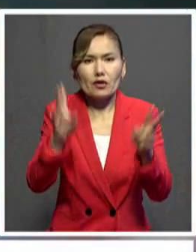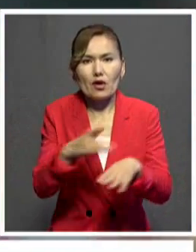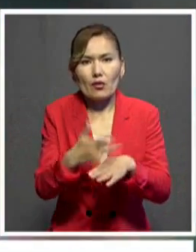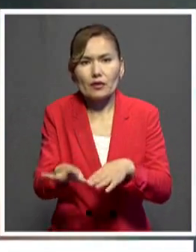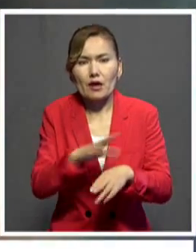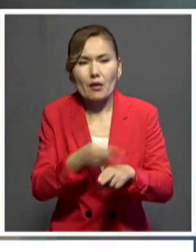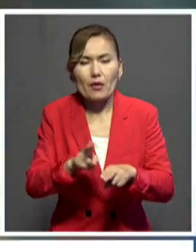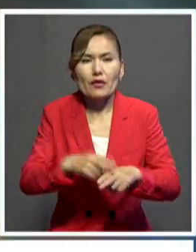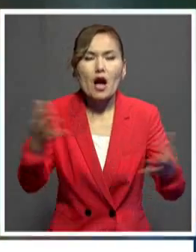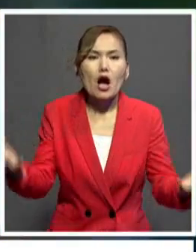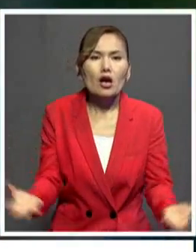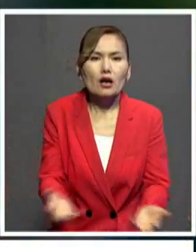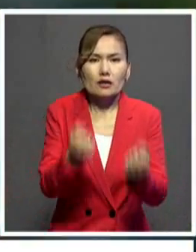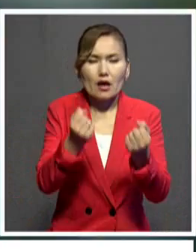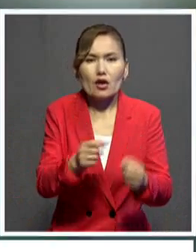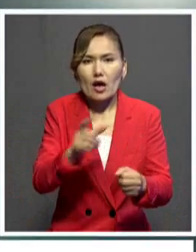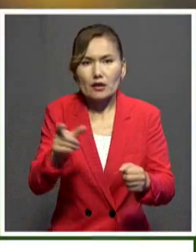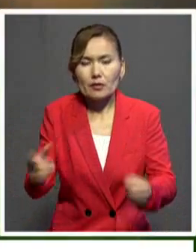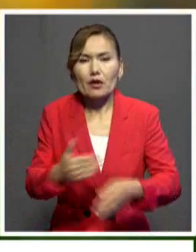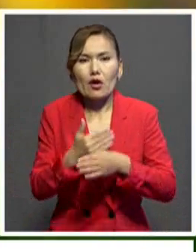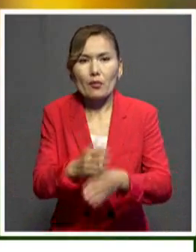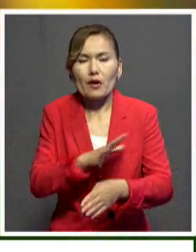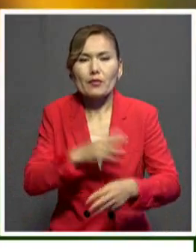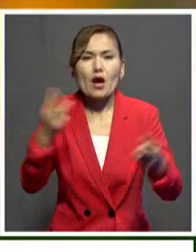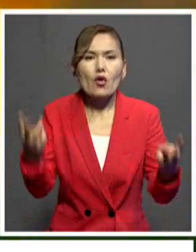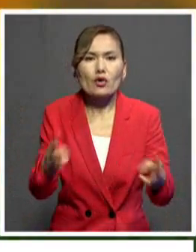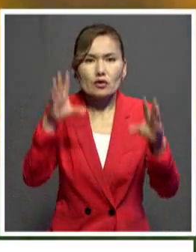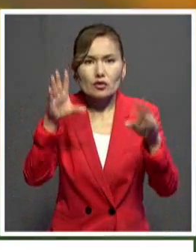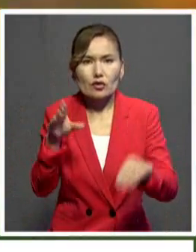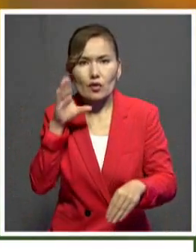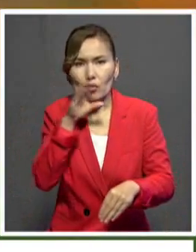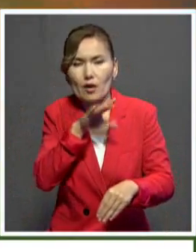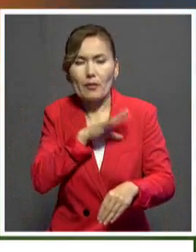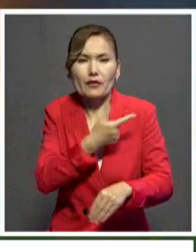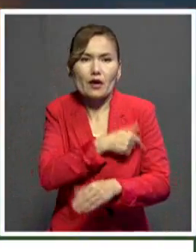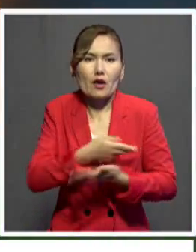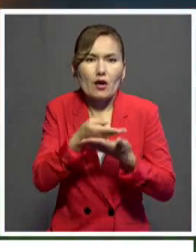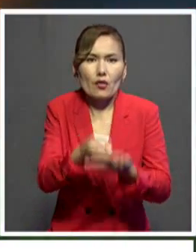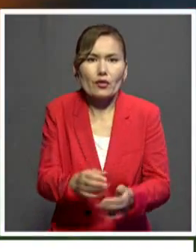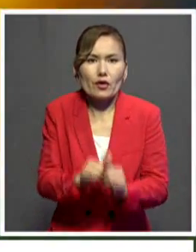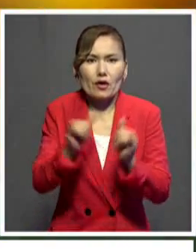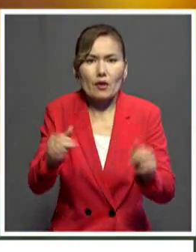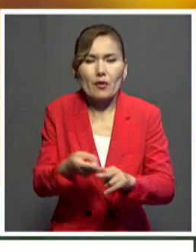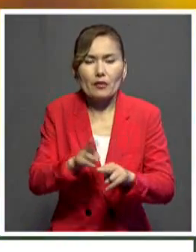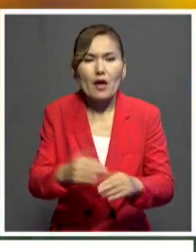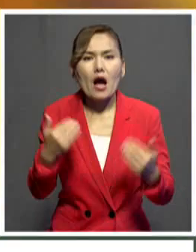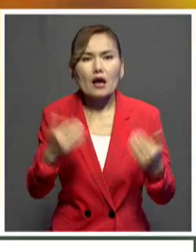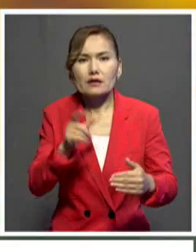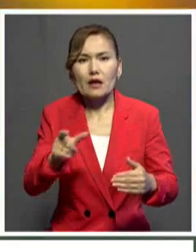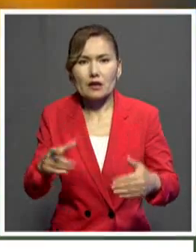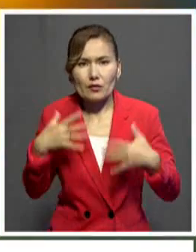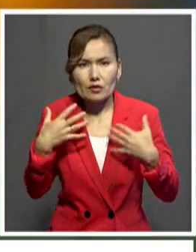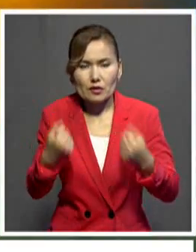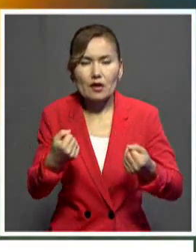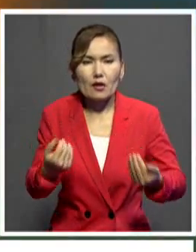қарағанда құтқарушылар өртті сөндірді. Ал зардап шеккендердің барлығы ауруханада жатыр. Дәрігерлердің сөзінше олардың жағдайы тұрақты.